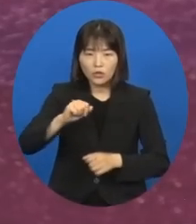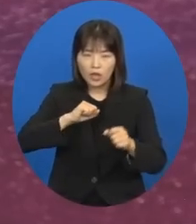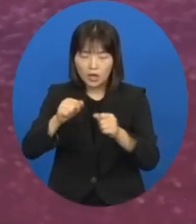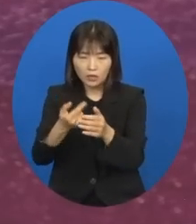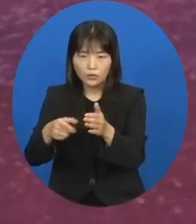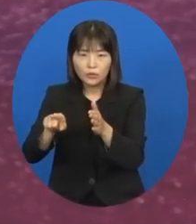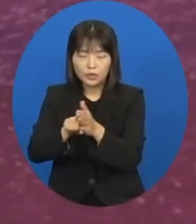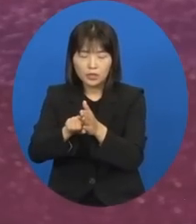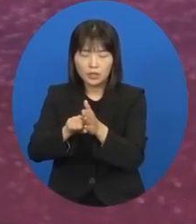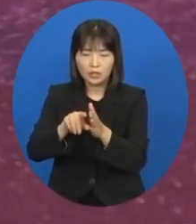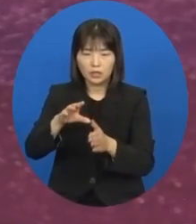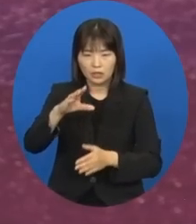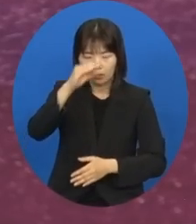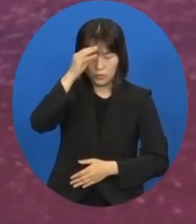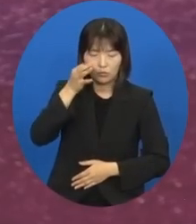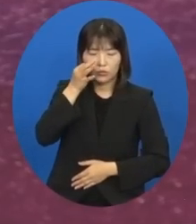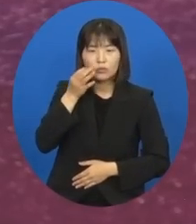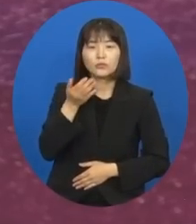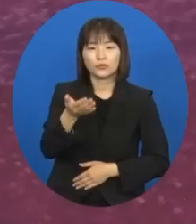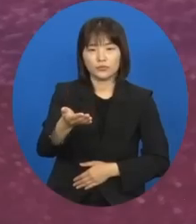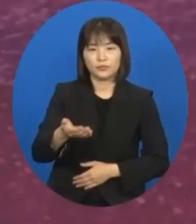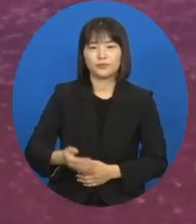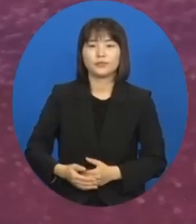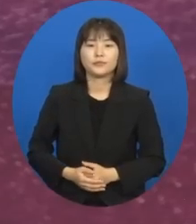하려 하여 보낼 보였노라